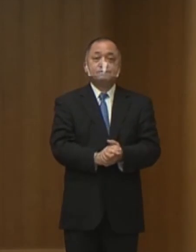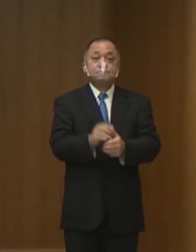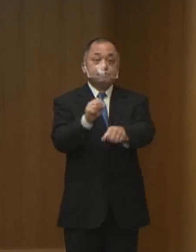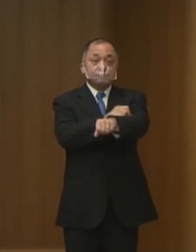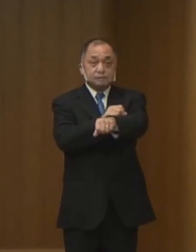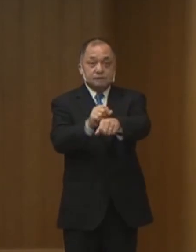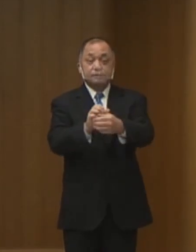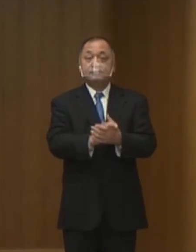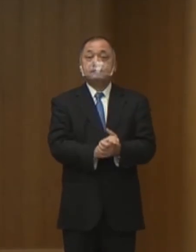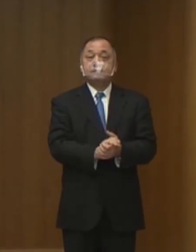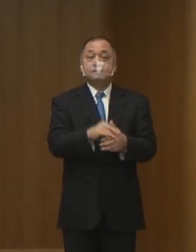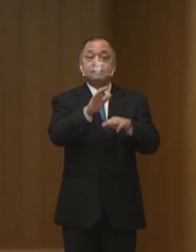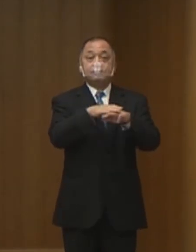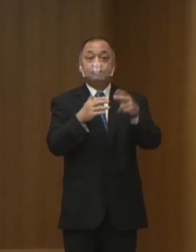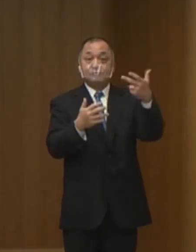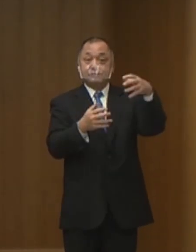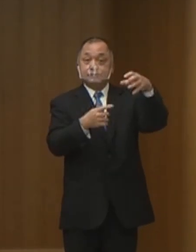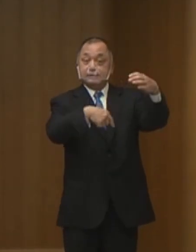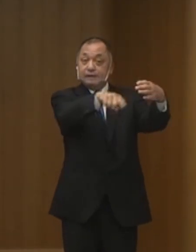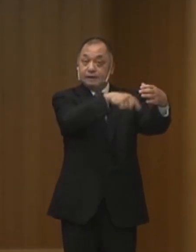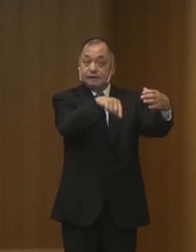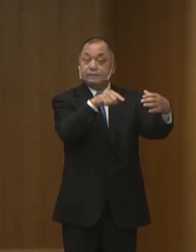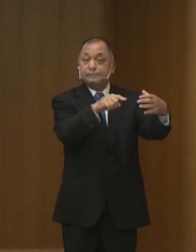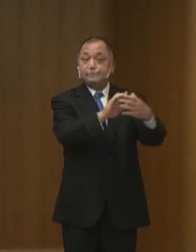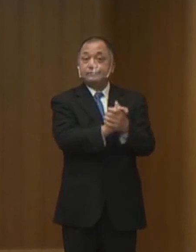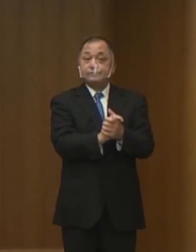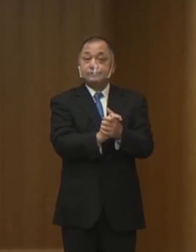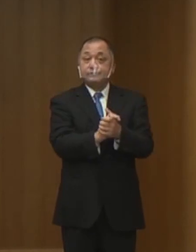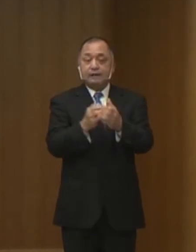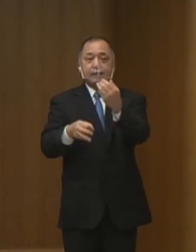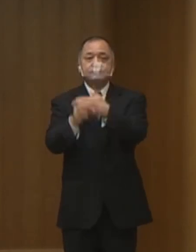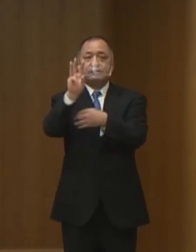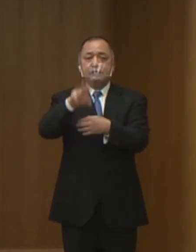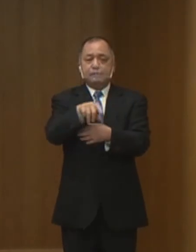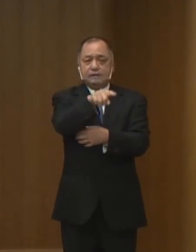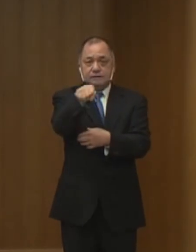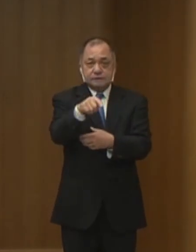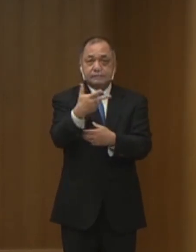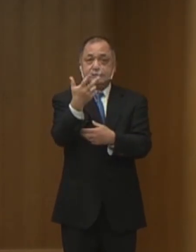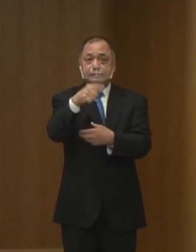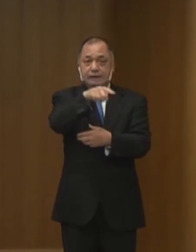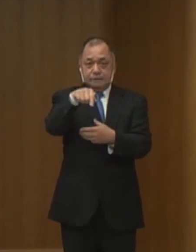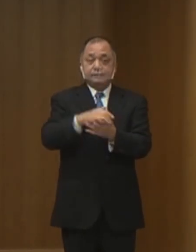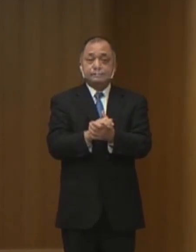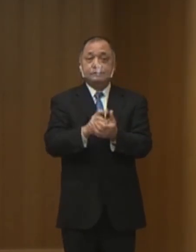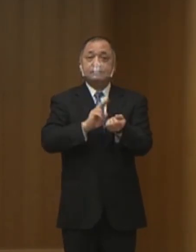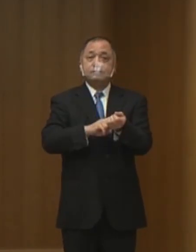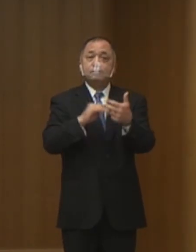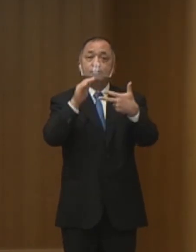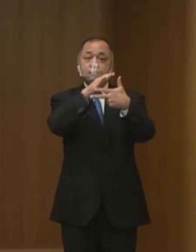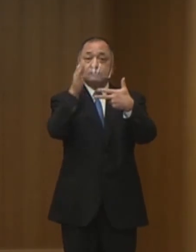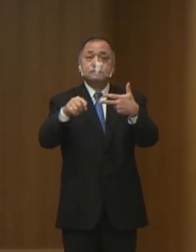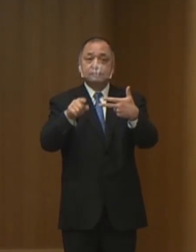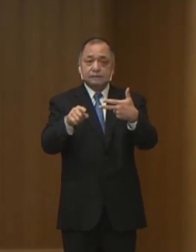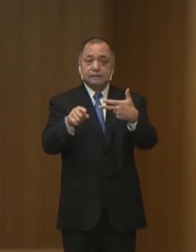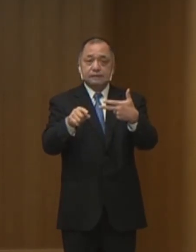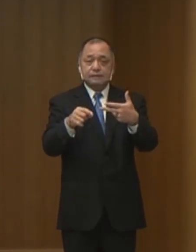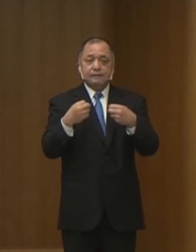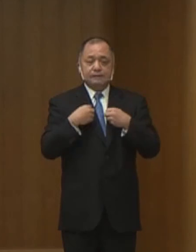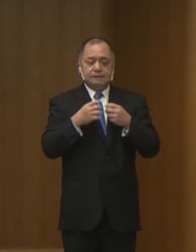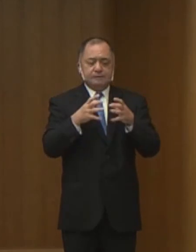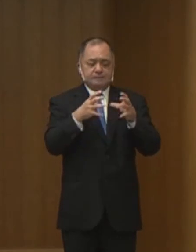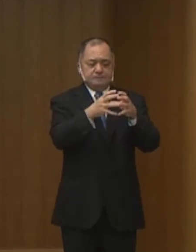ね、札幌市内、そして旭川市内、医療施設において大規模な集団